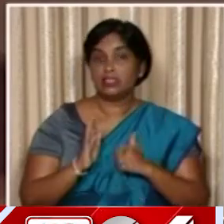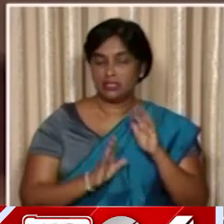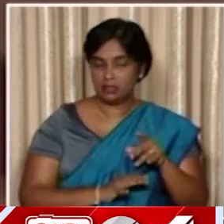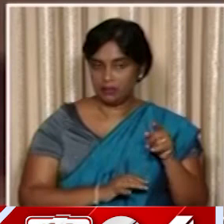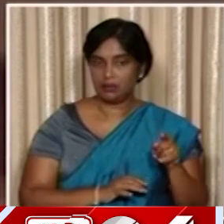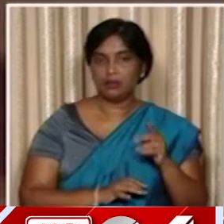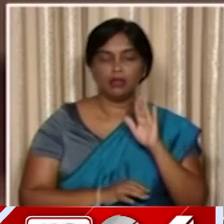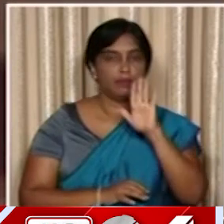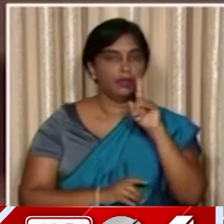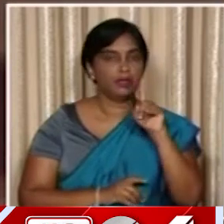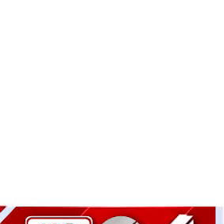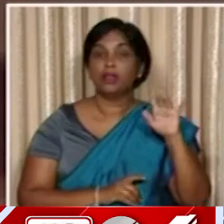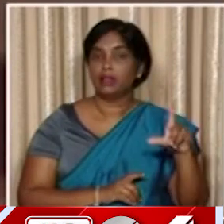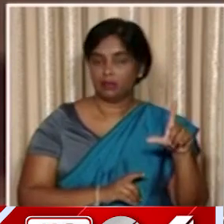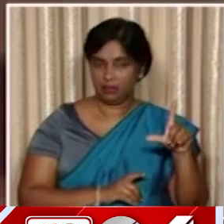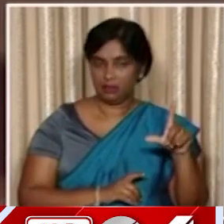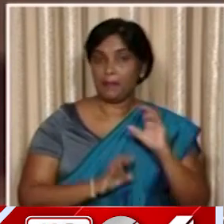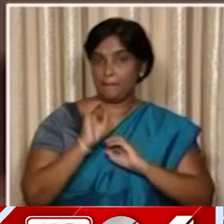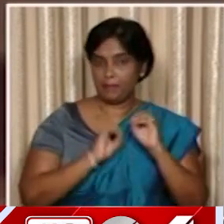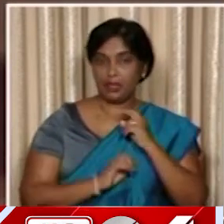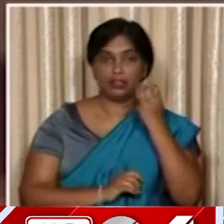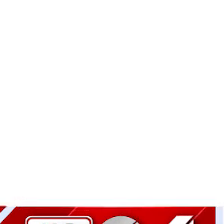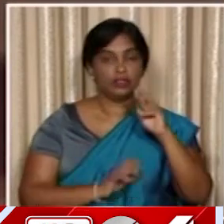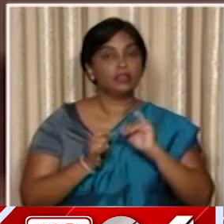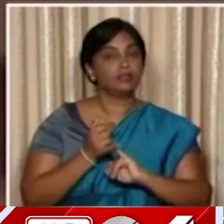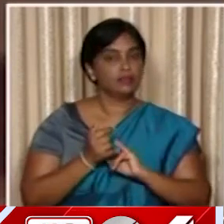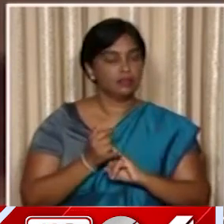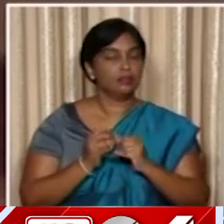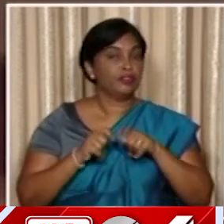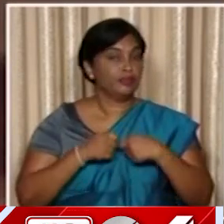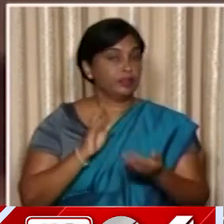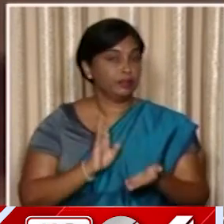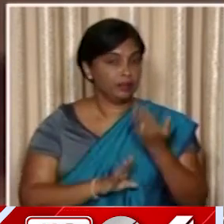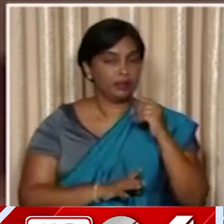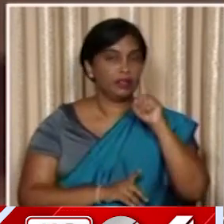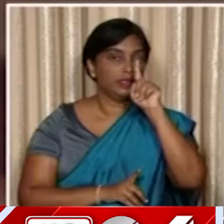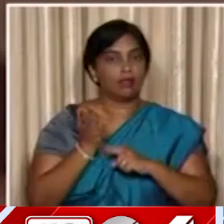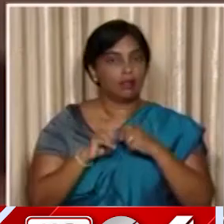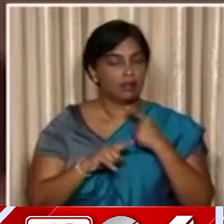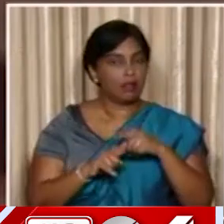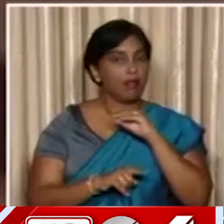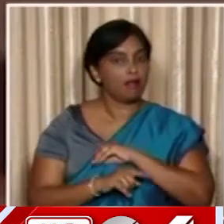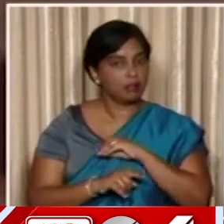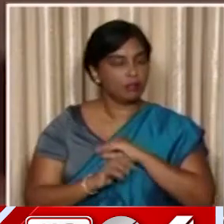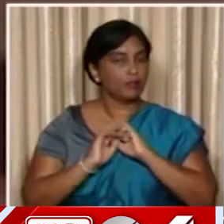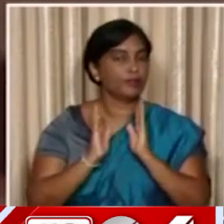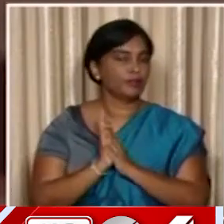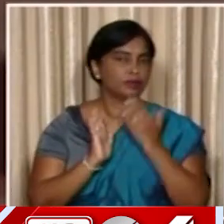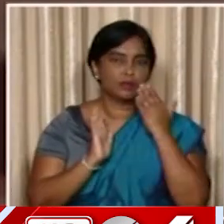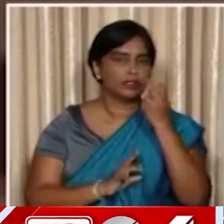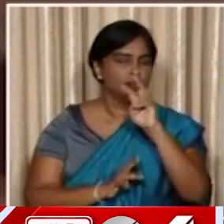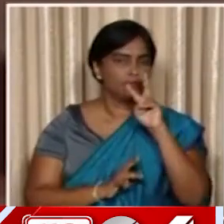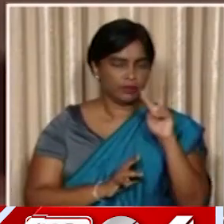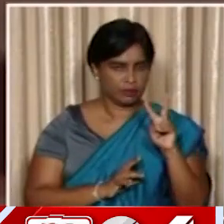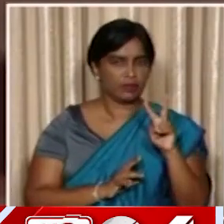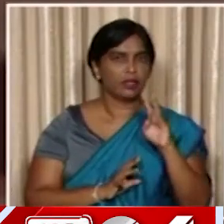විට 51.7යි. 2023 සැප්තැම්බර් වෙන විට උද්ධමන වේගය 1.3යි. බදු ආදායම් බැලුවොත්